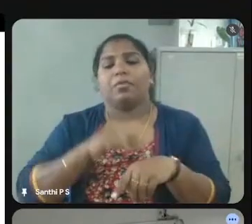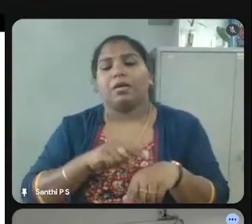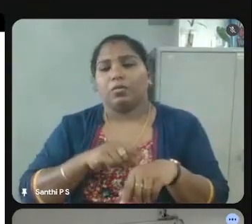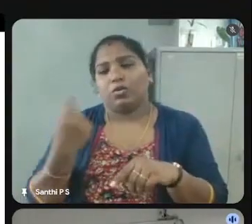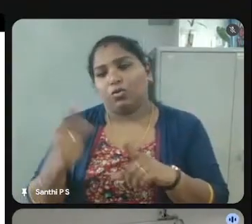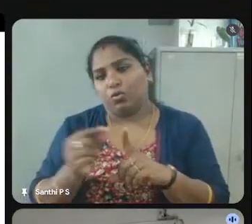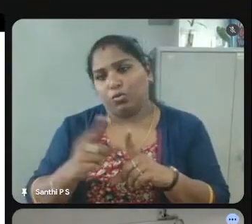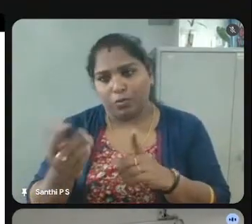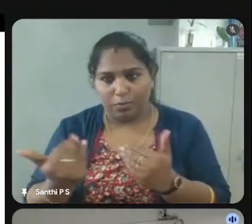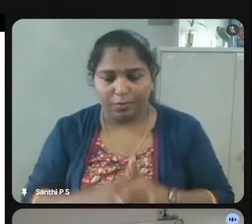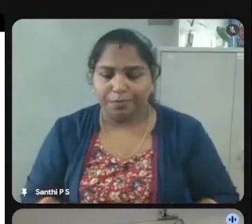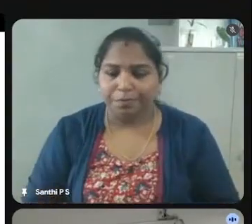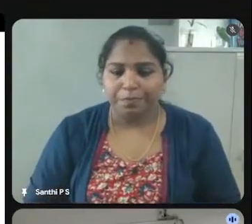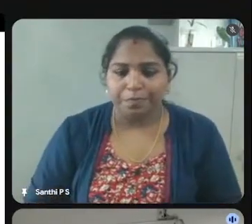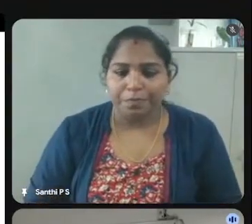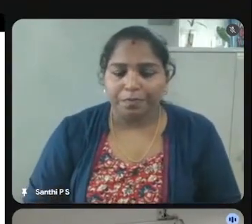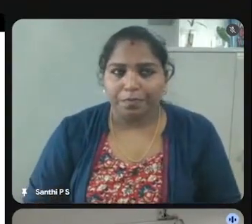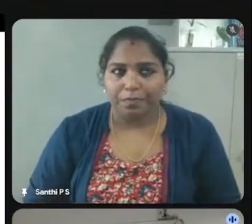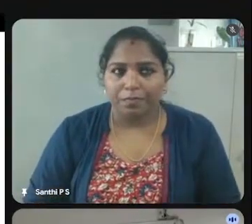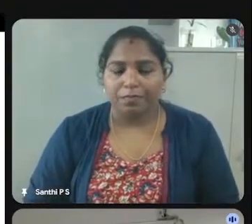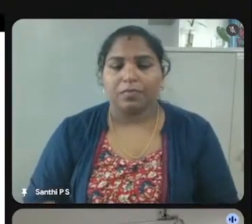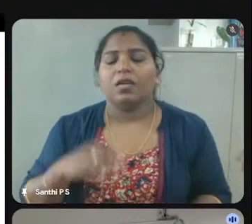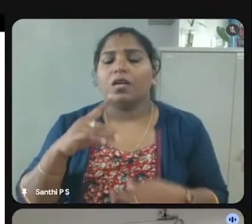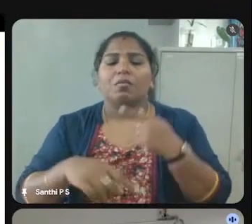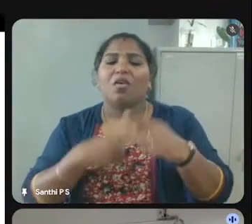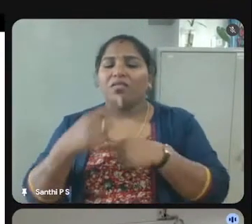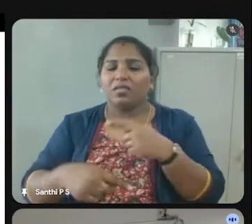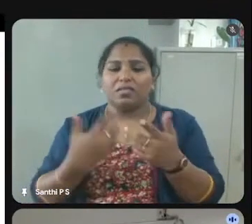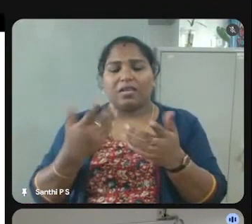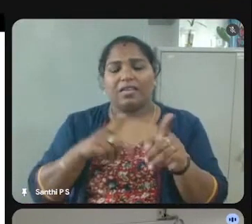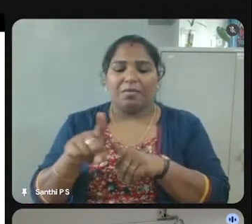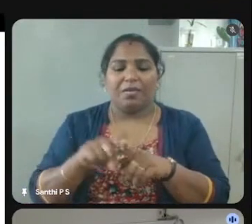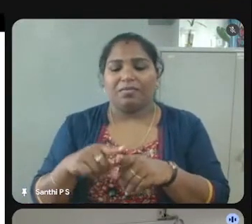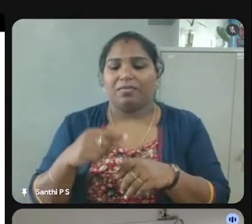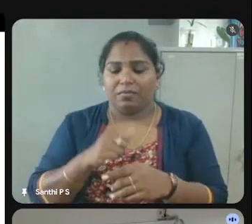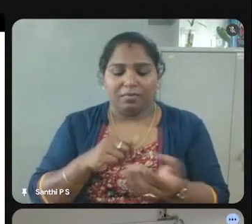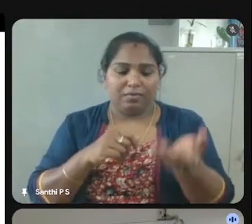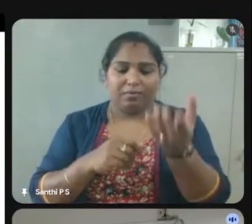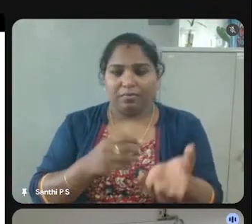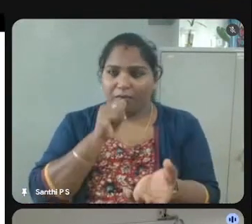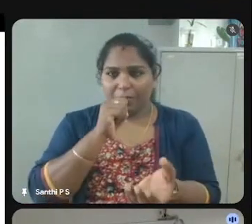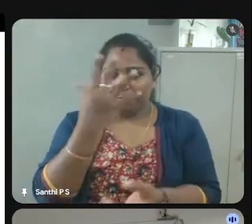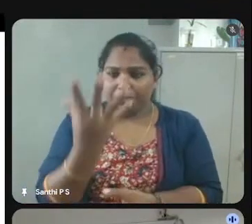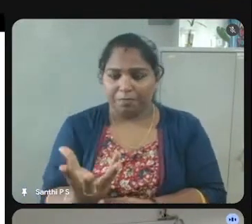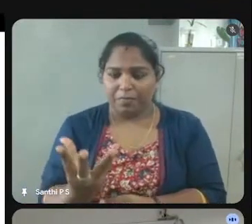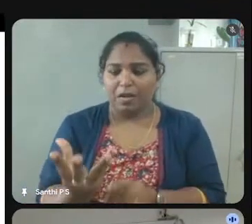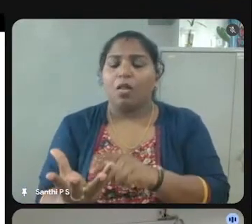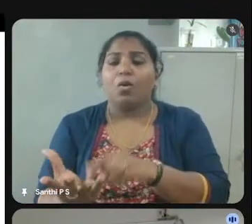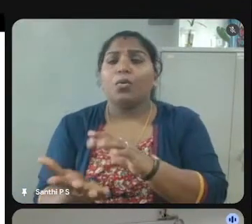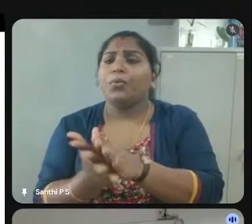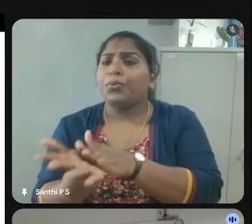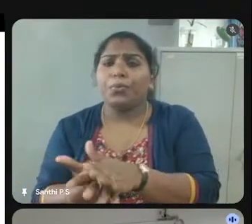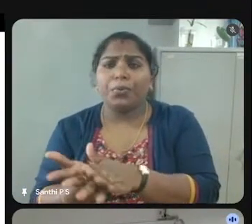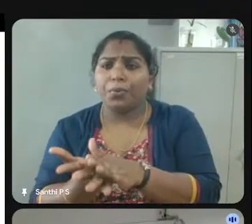പറ്റുന്ന കാര്യങ്ങളാണ്. അപ്പോൾ നമുക്ക് ഒരിക്കലും ഒരു എംപ്റ്റി ആയിട്ടുള്ള കപ്പിനകത്ത് നിന്ന് നമുക്കൊന്നും ഇപ്പുറത്തേക്ക് മാറ്റാൻ പറ്റില്ല.